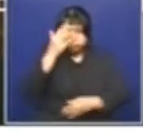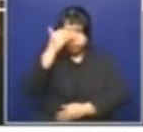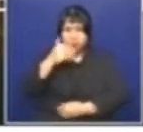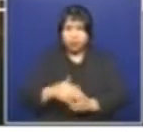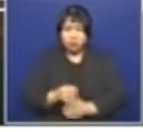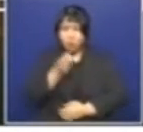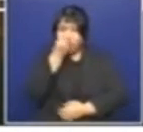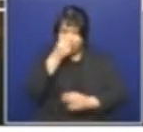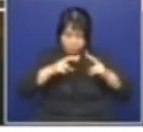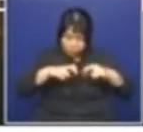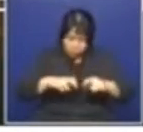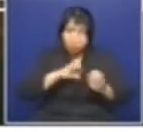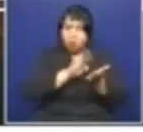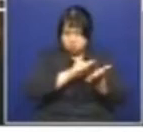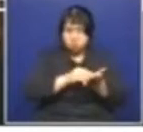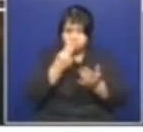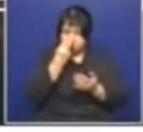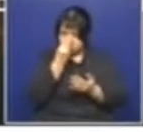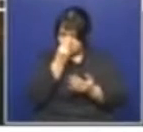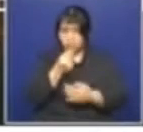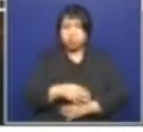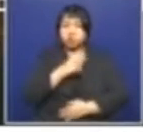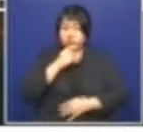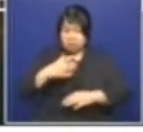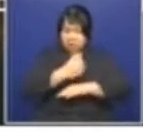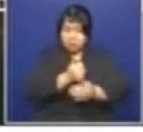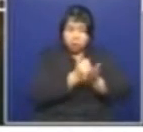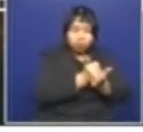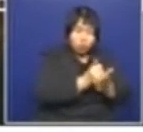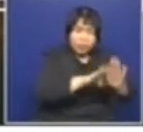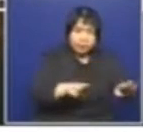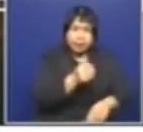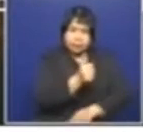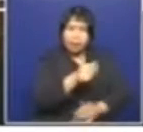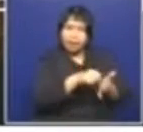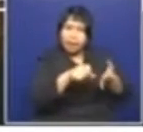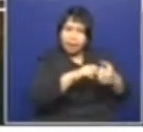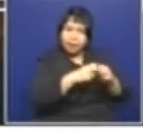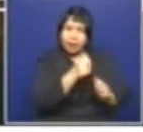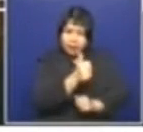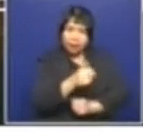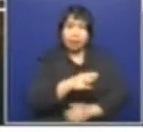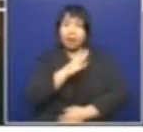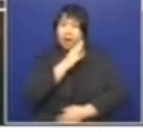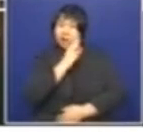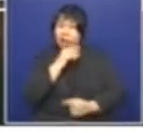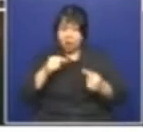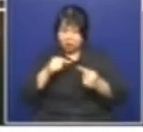ๆสิถ้าการเมืองแก้ปัญหาให้เขาได้หรือถ้ากลไกทางสภ